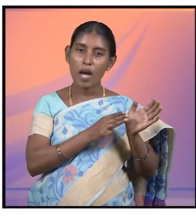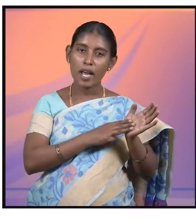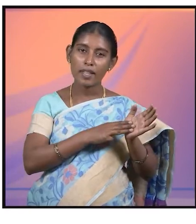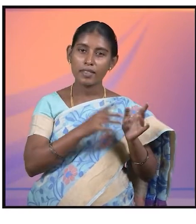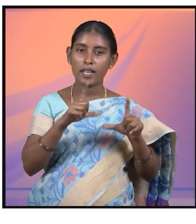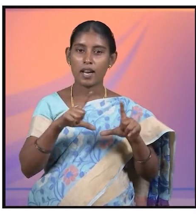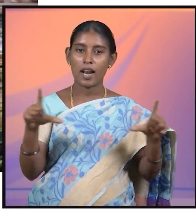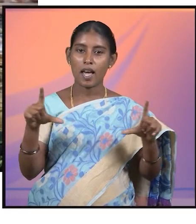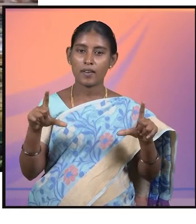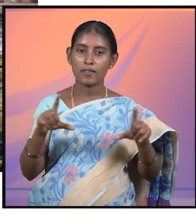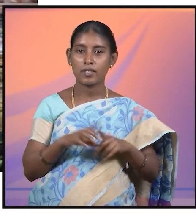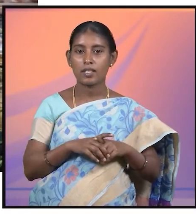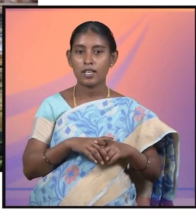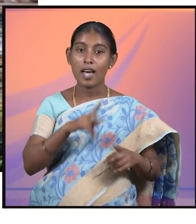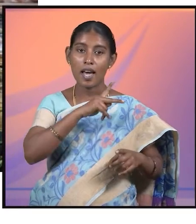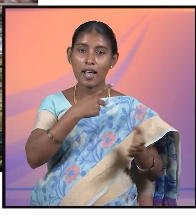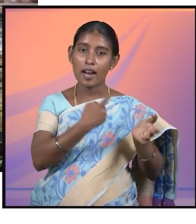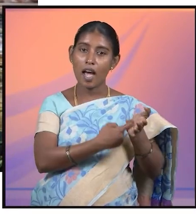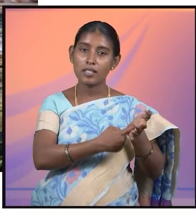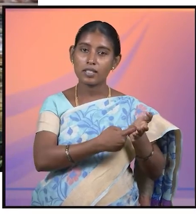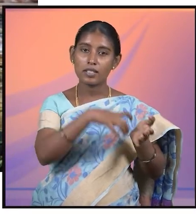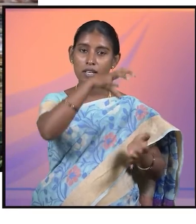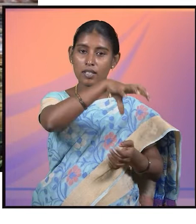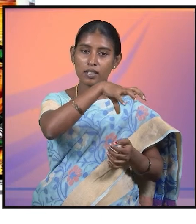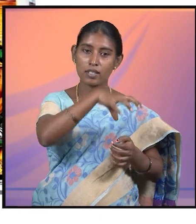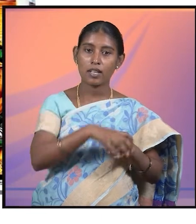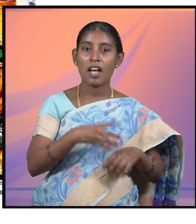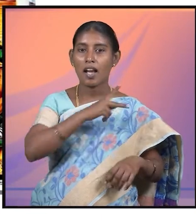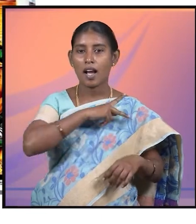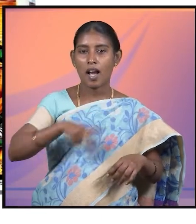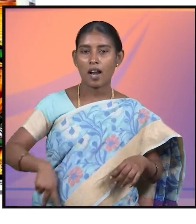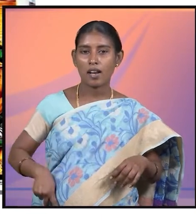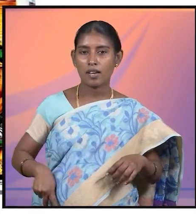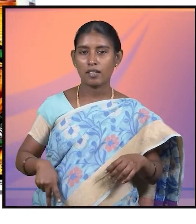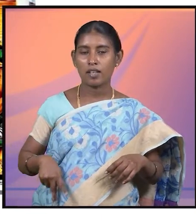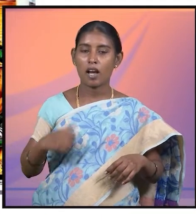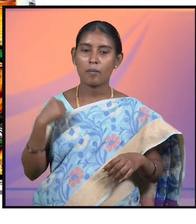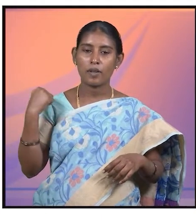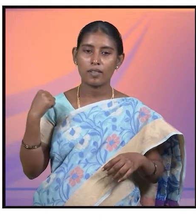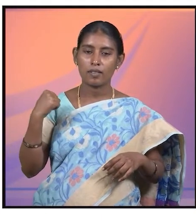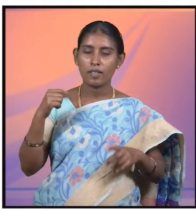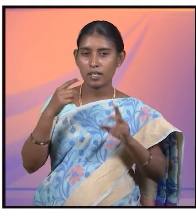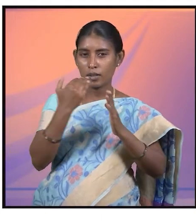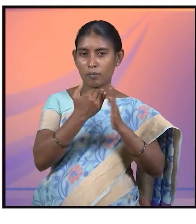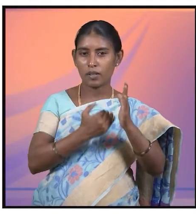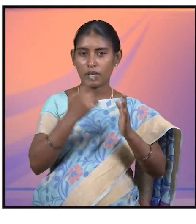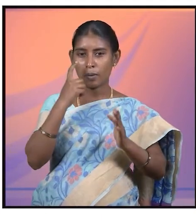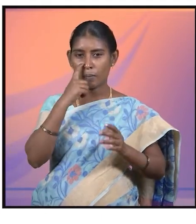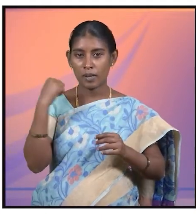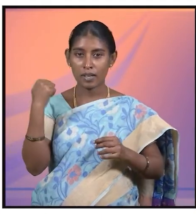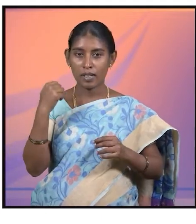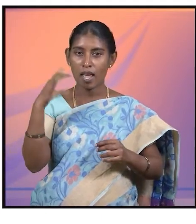சக்குபாய் ஜானாபாய், ராஜஸ்தானியில் மீராபாய், கன்னடத்தில் அக்கமாதேவி,